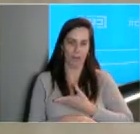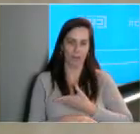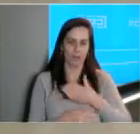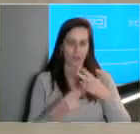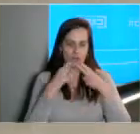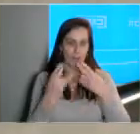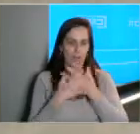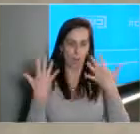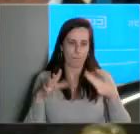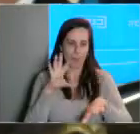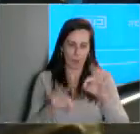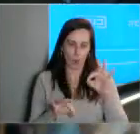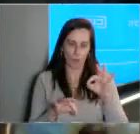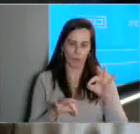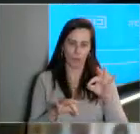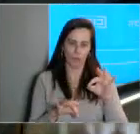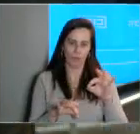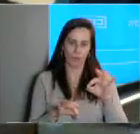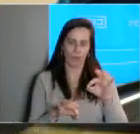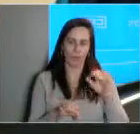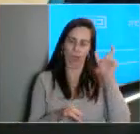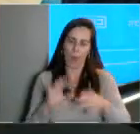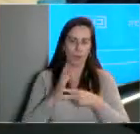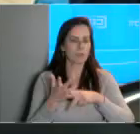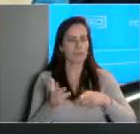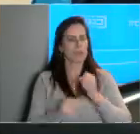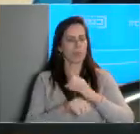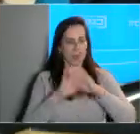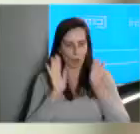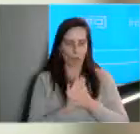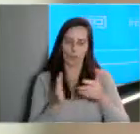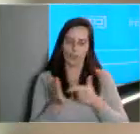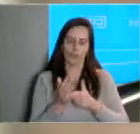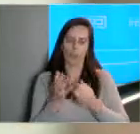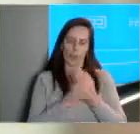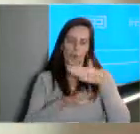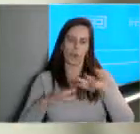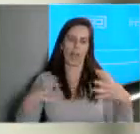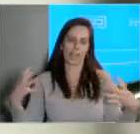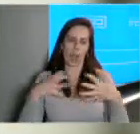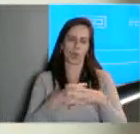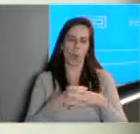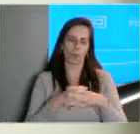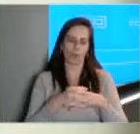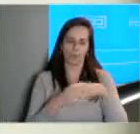הכרעה ברורה בבחירות האלו, על הפוליטיקאים לעשות הכל כדי שתקום ממשלת אחדות,